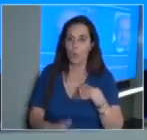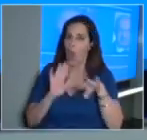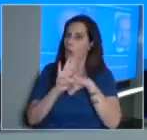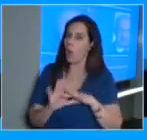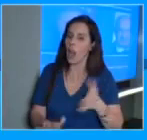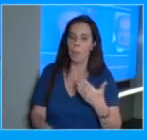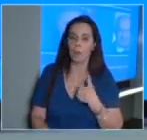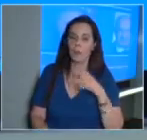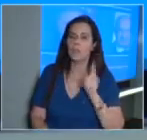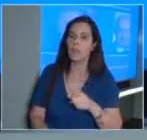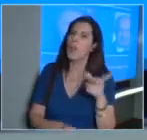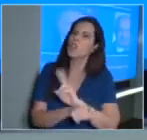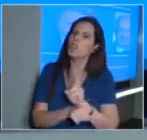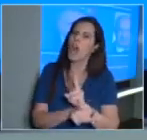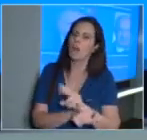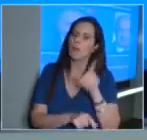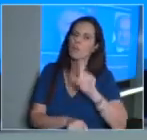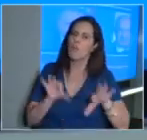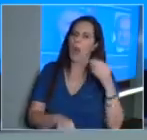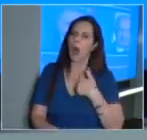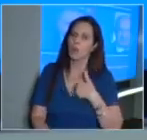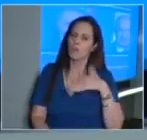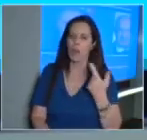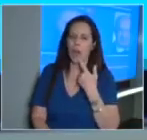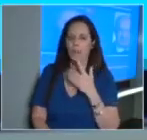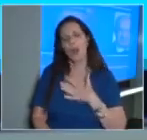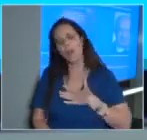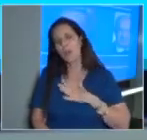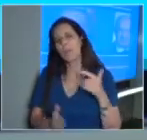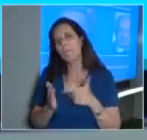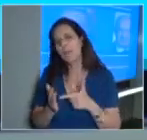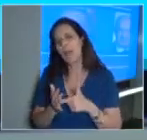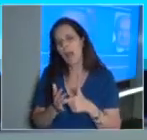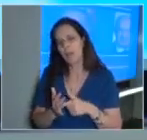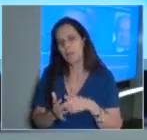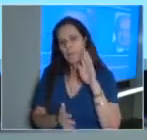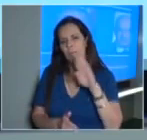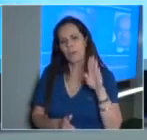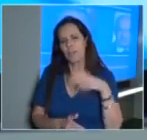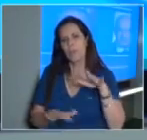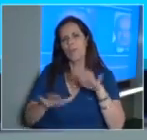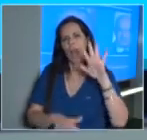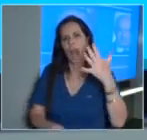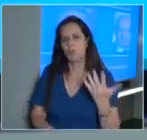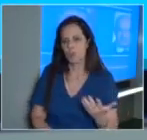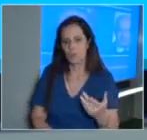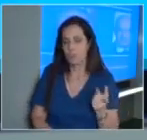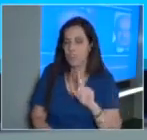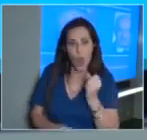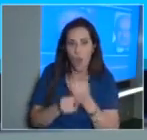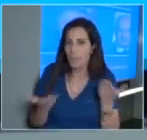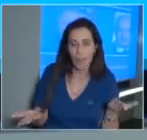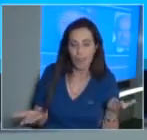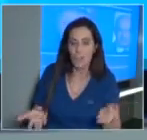עקרונות. למה אנחנו צריכים לשקר לקהל הבוחרים שלנו, ואחר כך לבוא ולהגיד, אה, בגלל שלבנימין נתניהו תהיה ממשלה חמישית. זה לא עובד